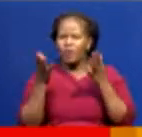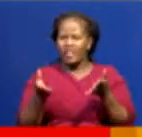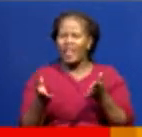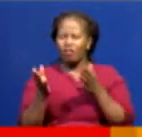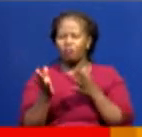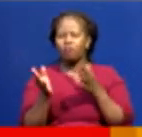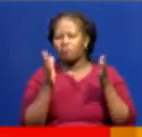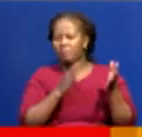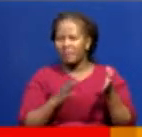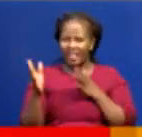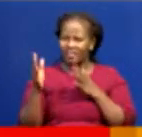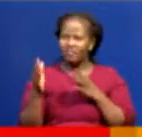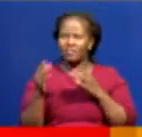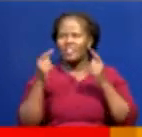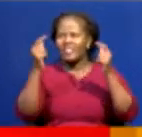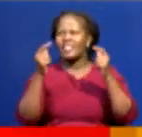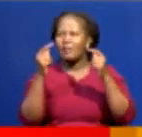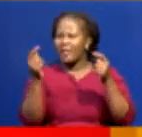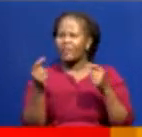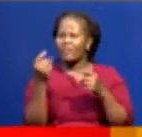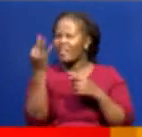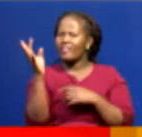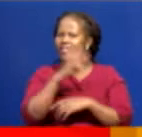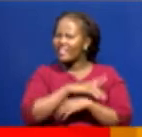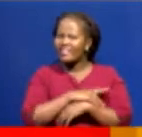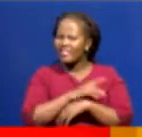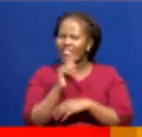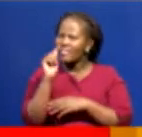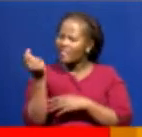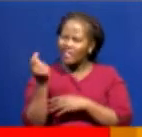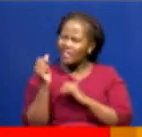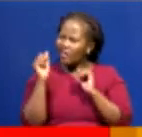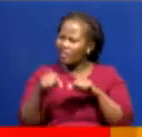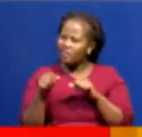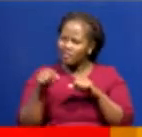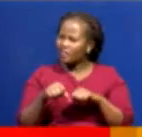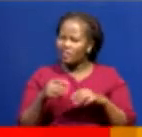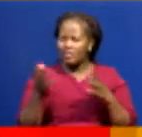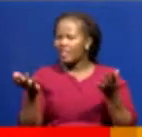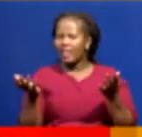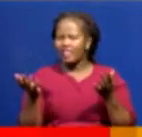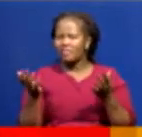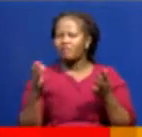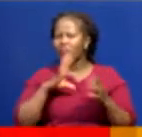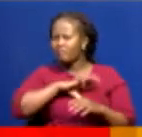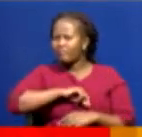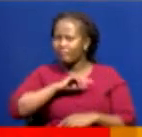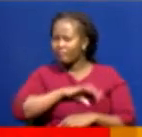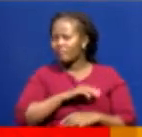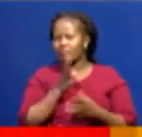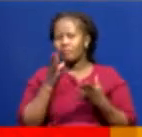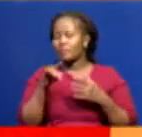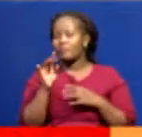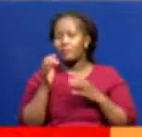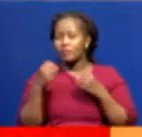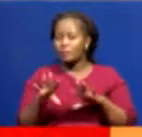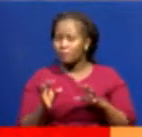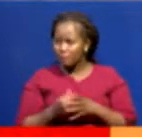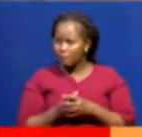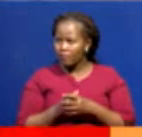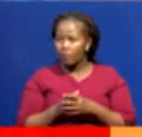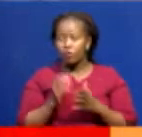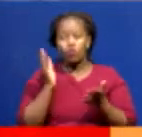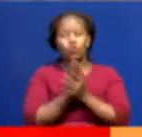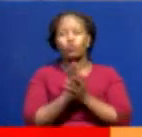tatu. Mm-hmm. Kenya kweli ina uwezo wa kustahimili upotevu ama athari kama hizo?